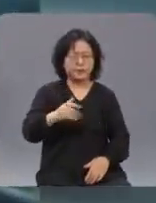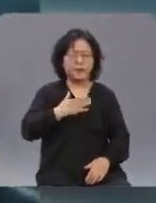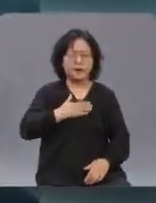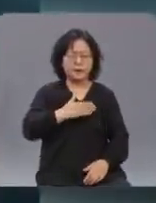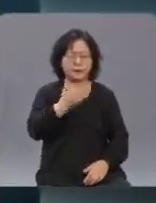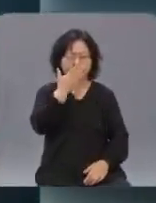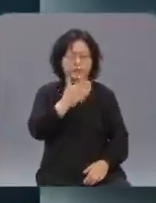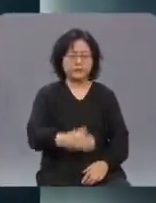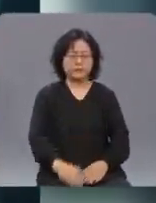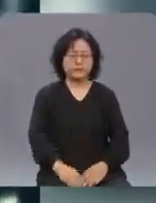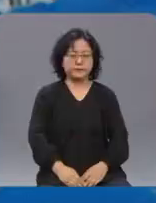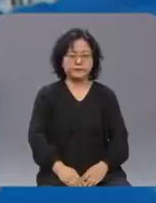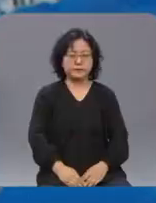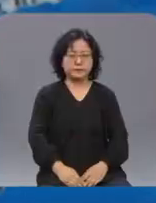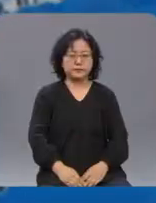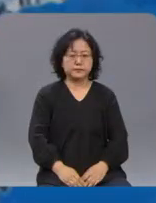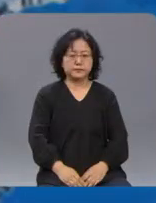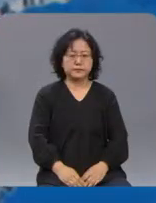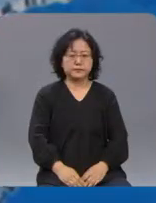수 있습니다